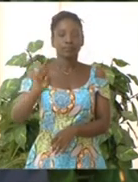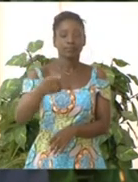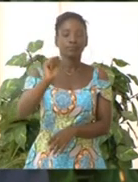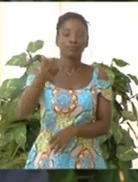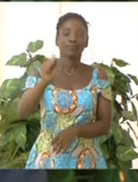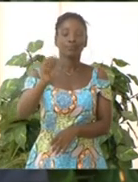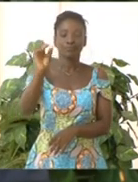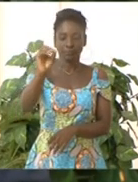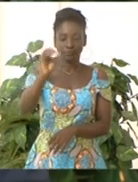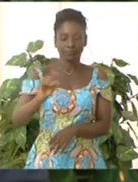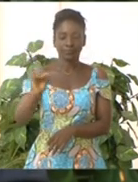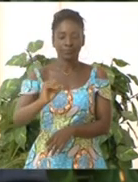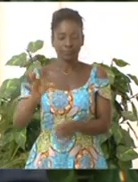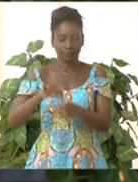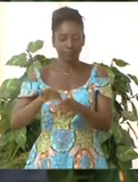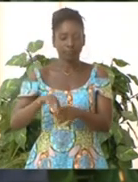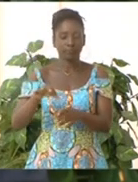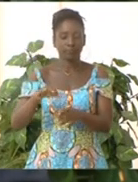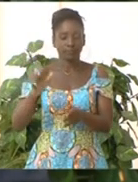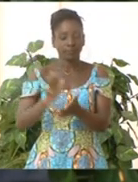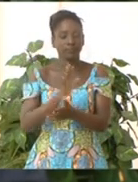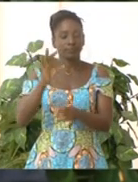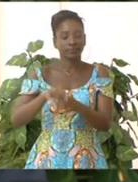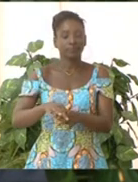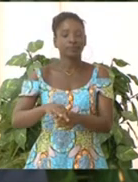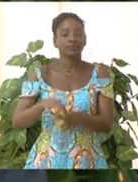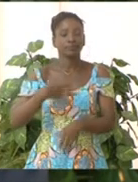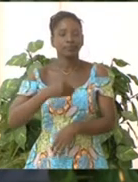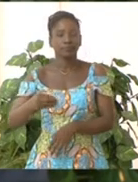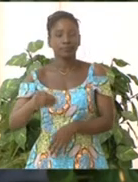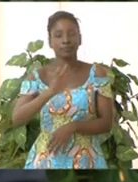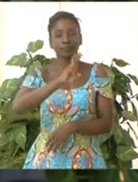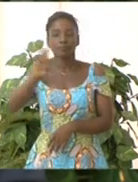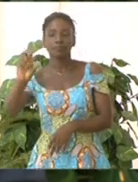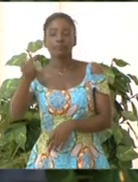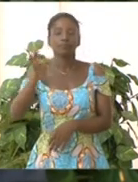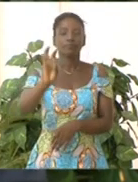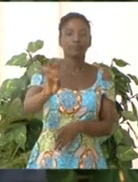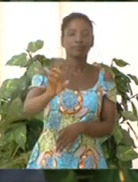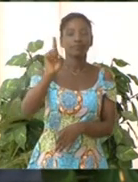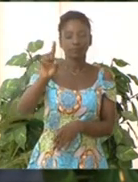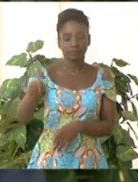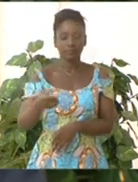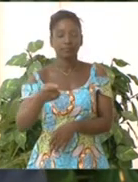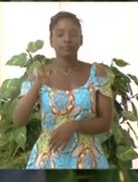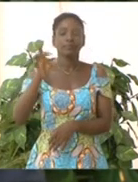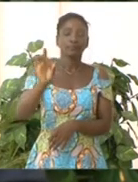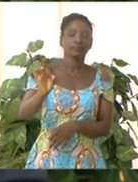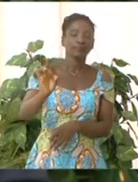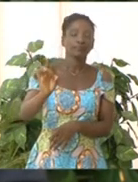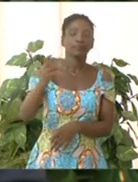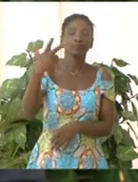cent bulletins blancs 216 soit 1,83 %